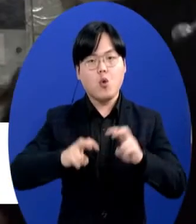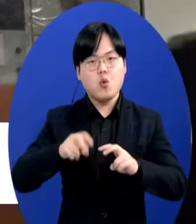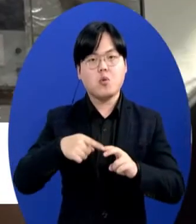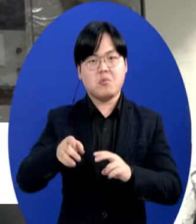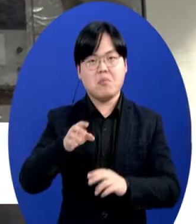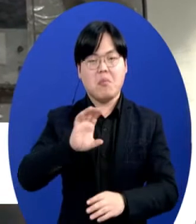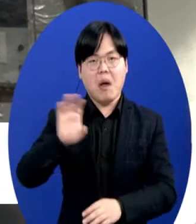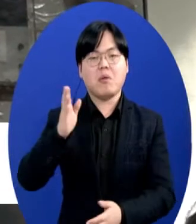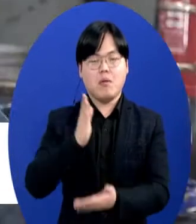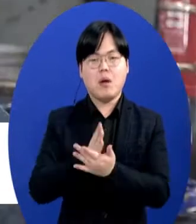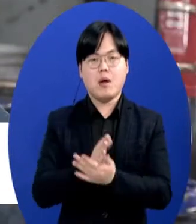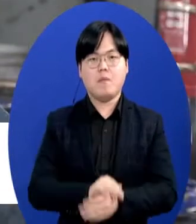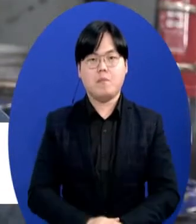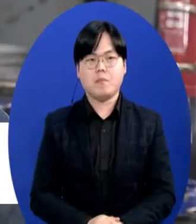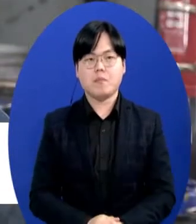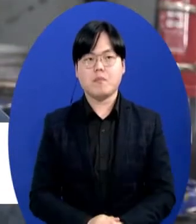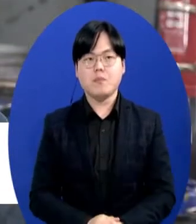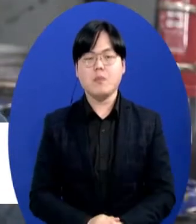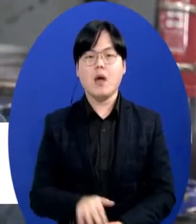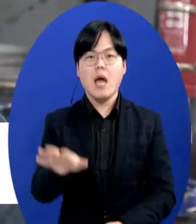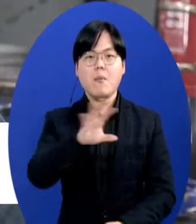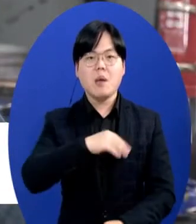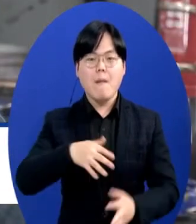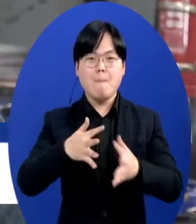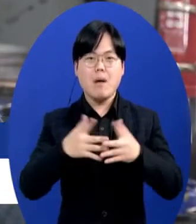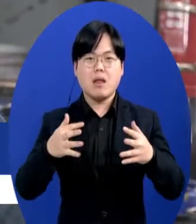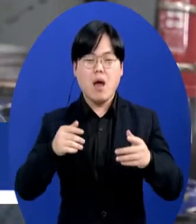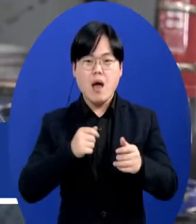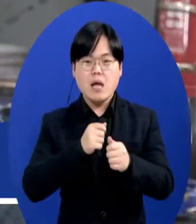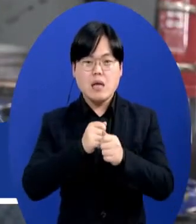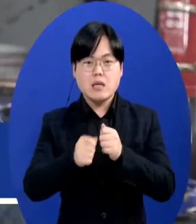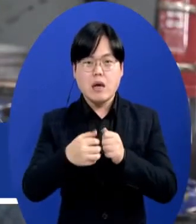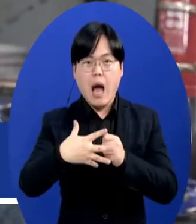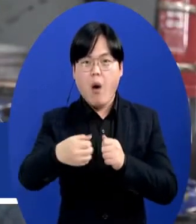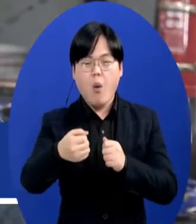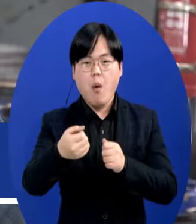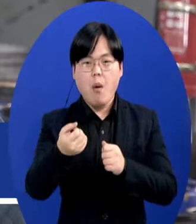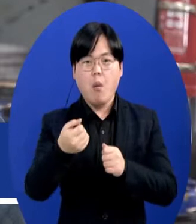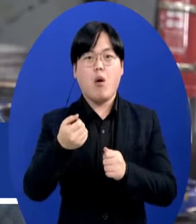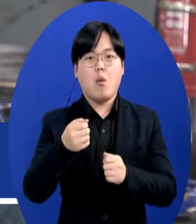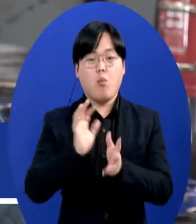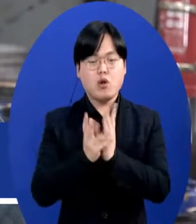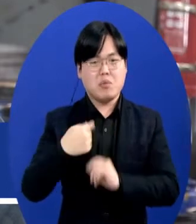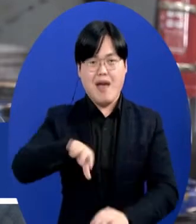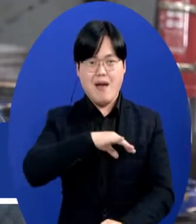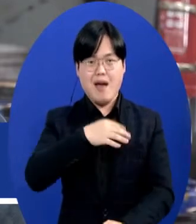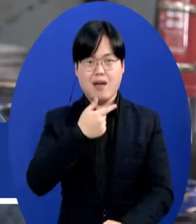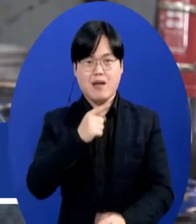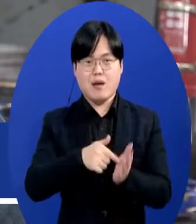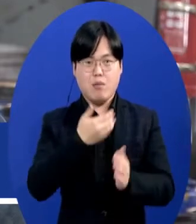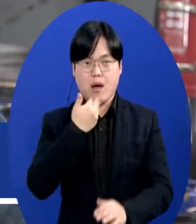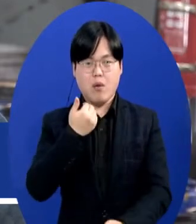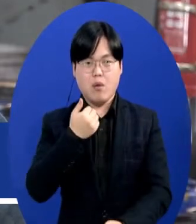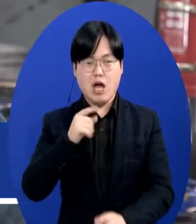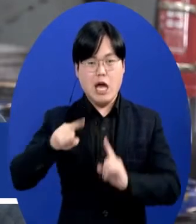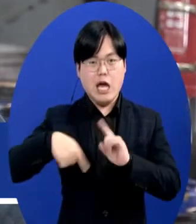байгаа юм аа. Бидний бүтээгдэхүүн борлогдохгүй байсан ч биднэрт айх юм алга. Яг гэвэл илүү зардал маань байхгүй болчихлоо